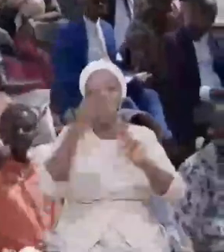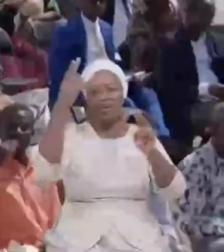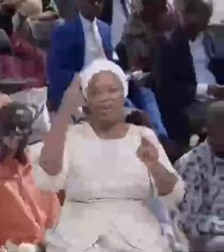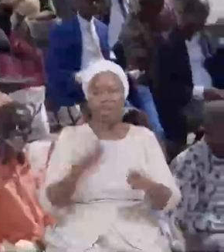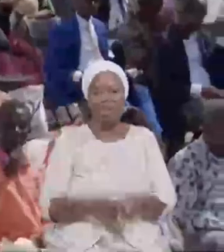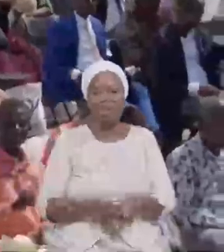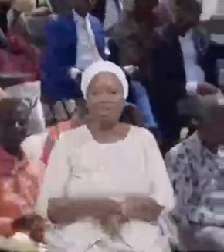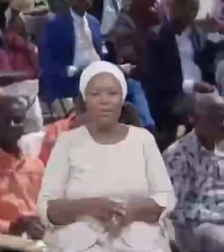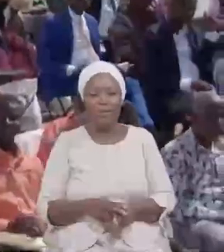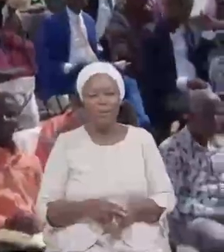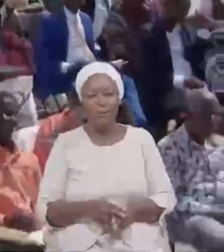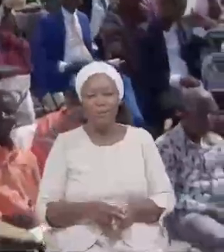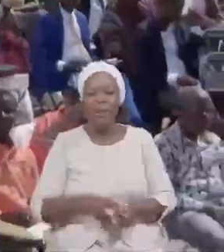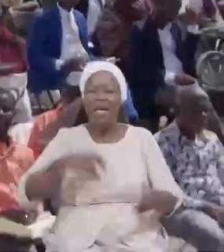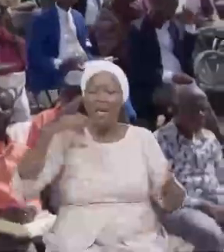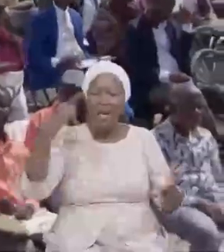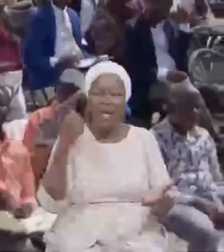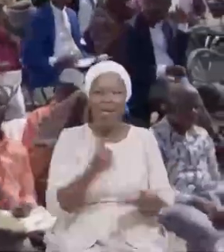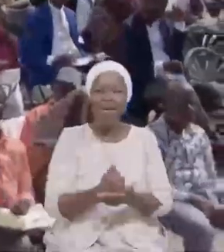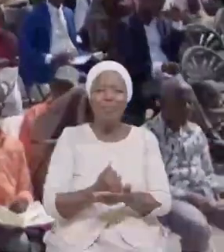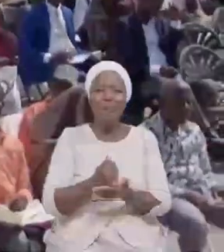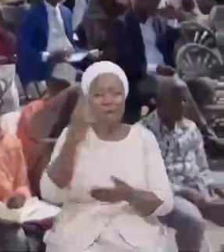Jésus. Amen pour toi.